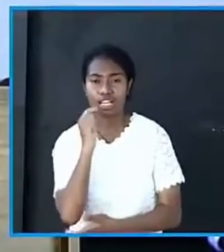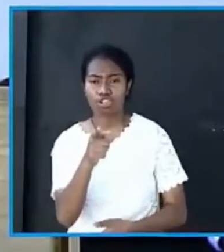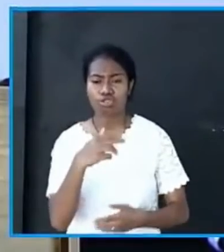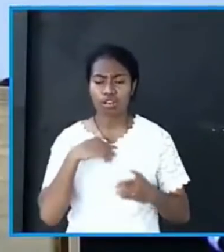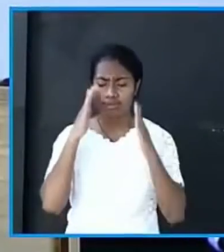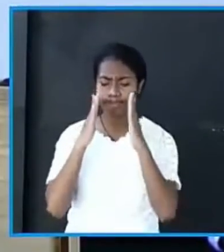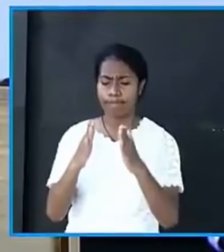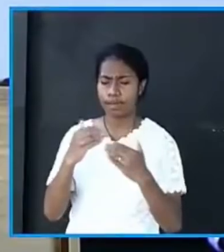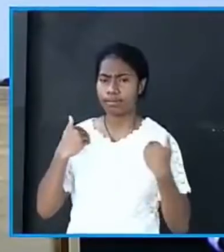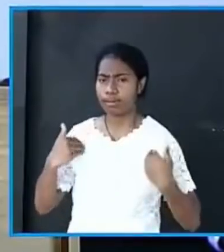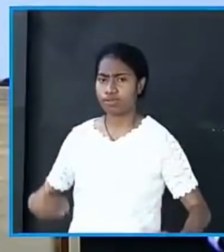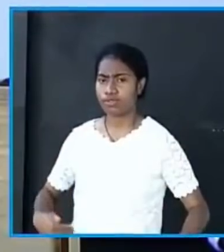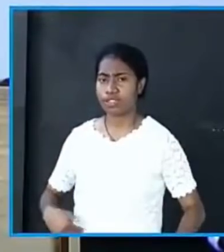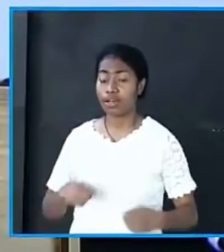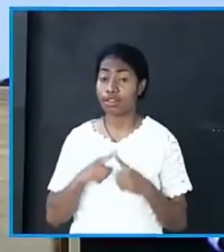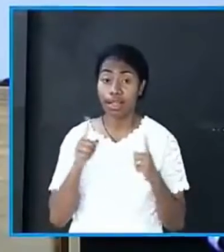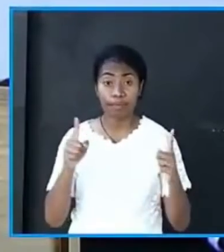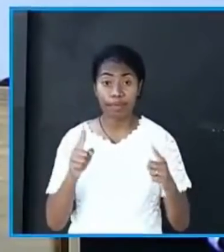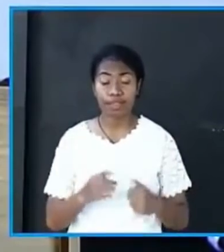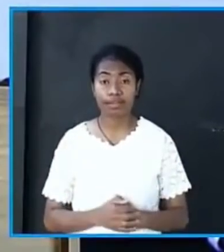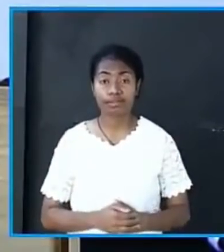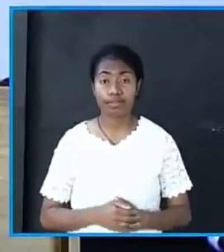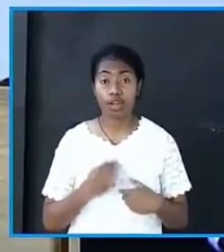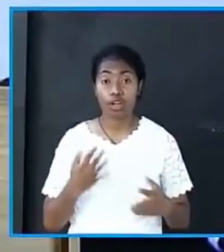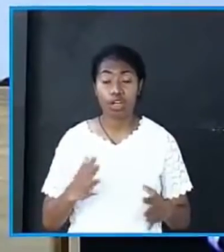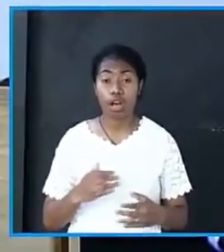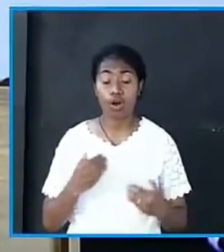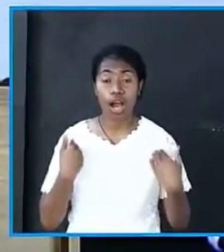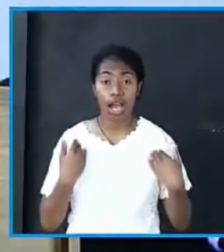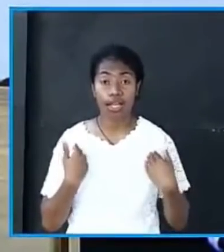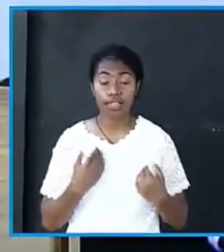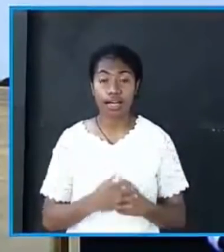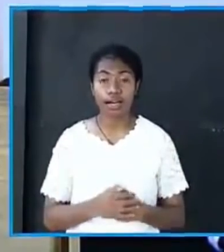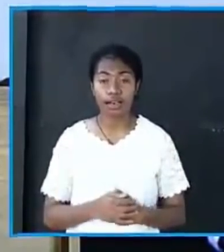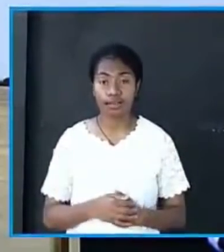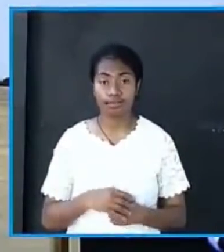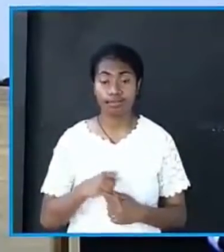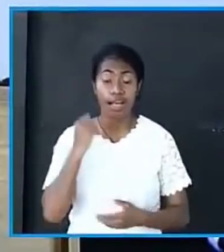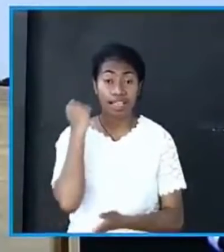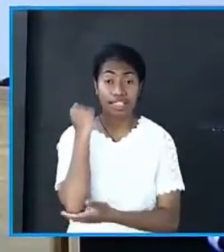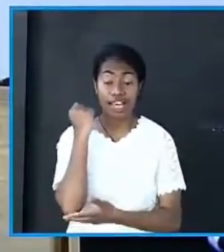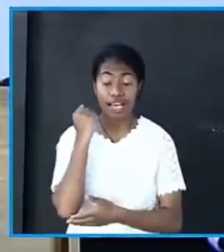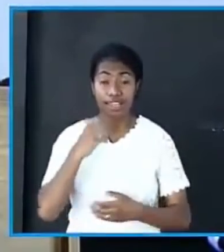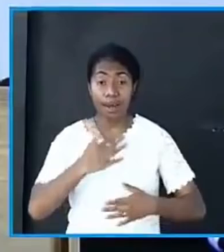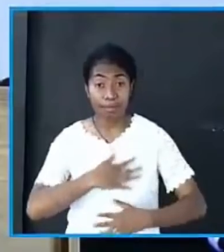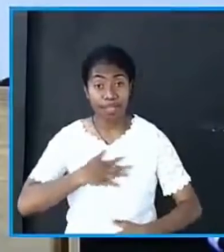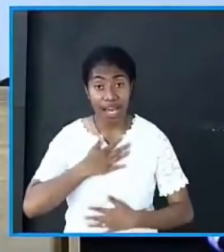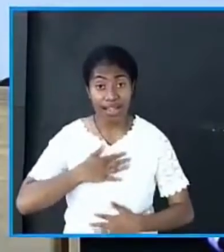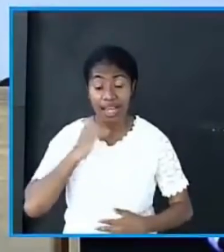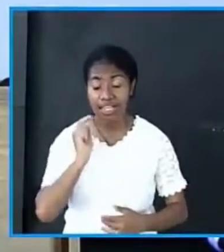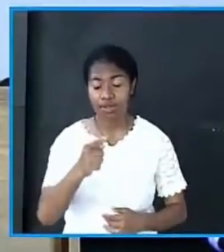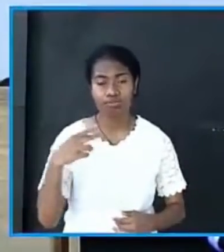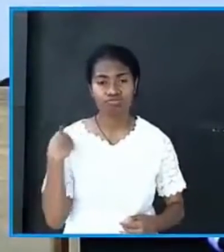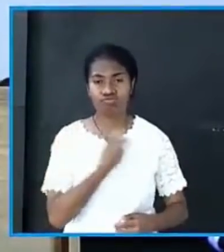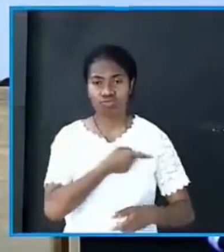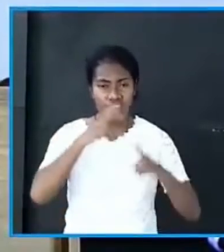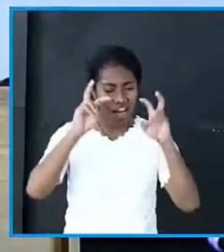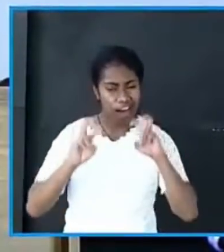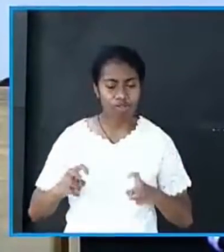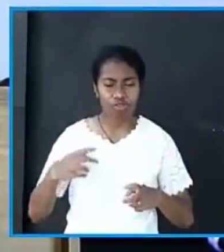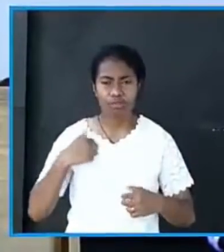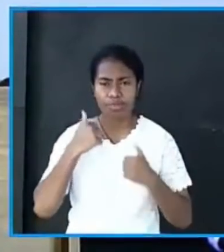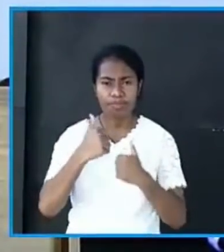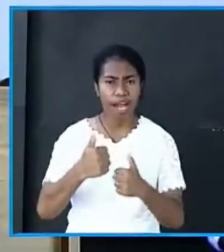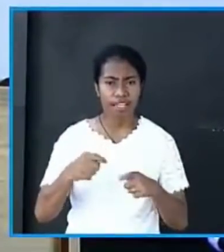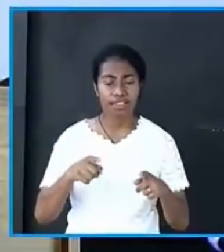semuanya Hai duyung ada dalam tanda petik kejahatan binatang kita harus hidup lebih baik dari